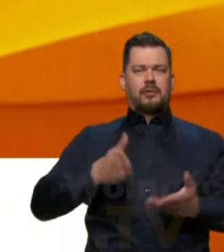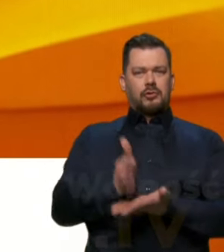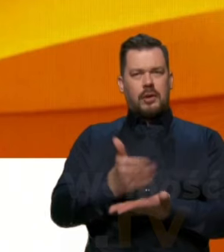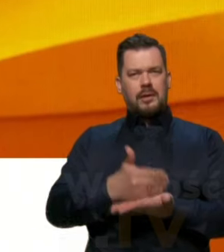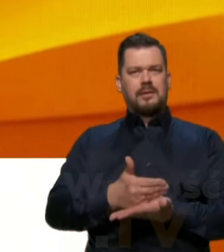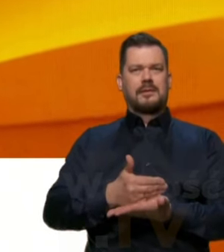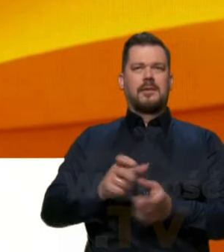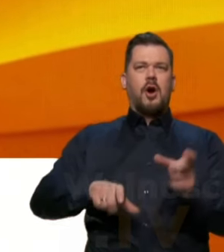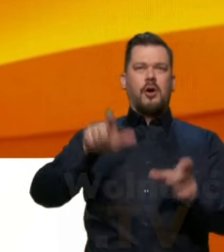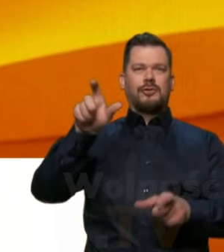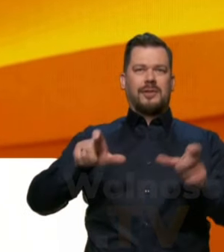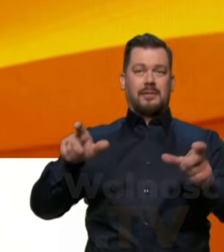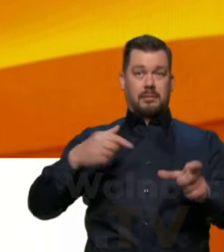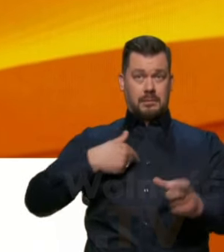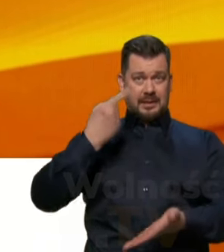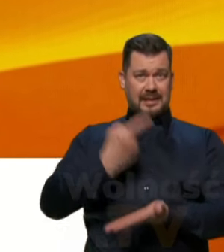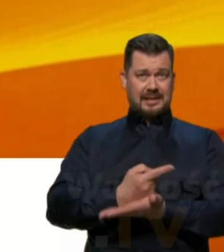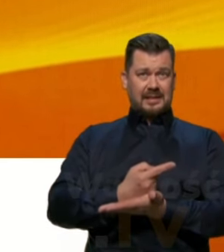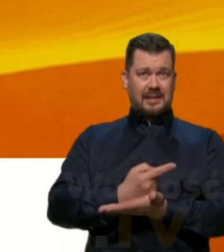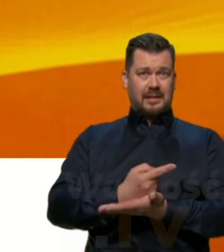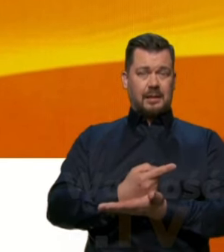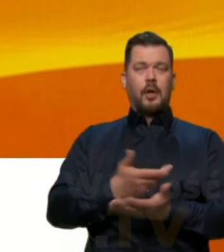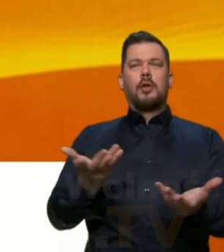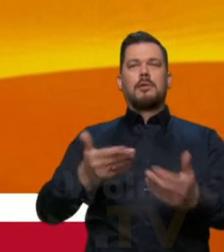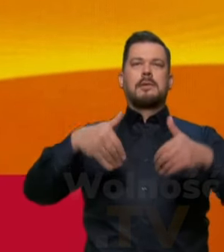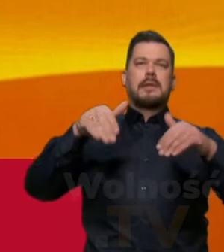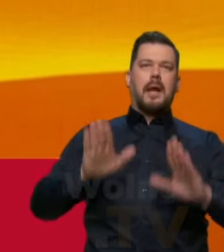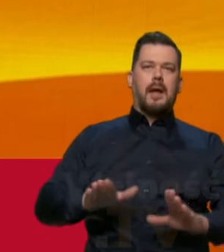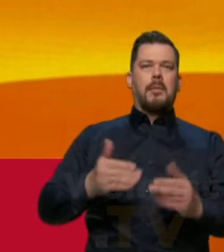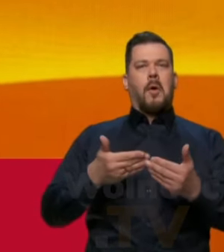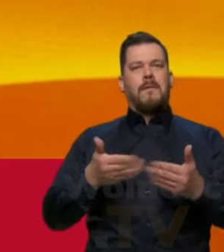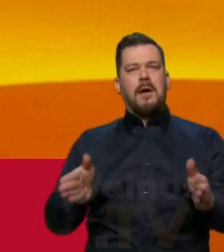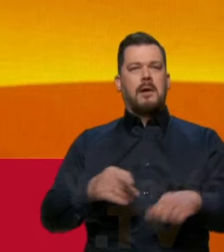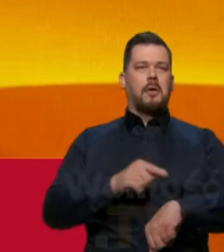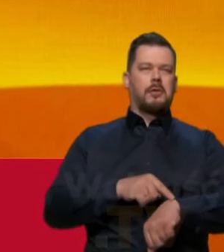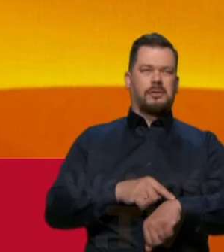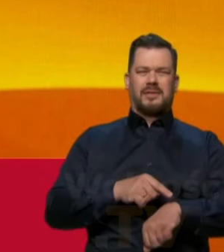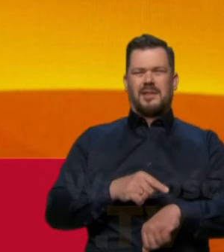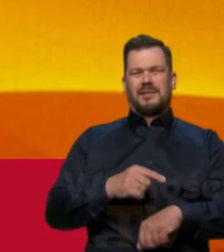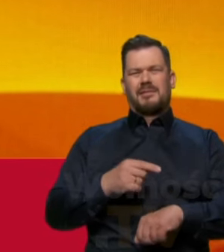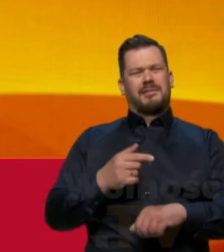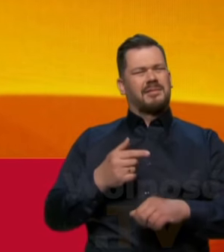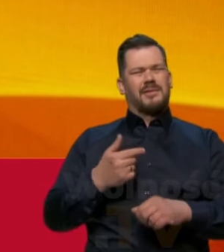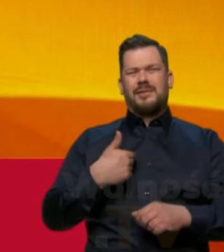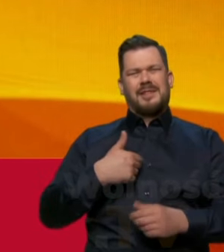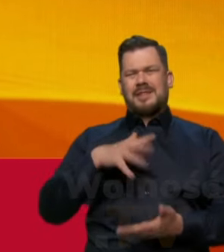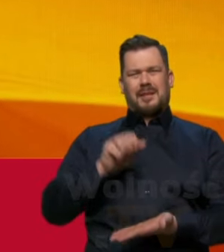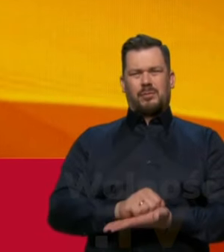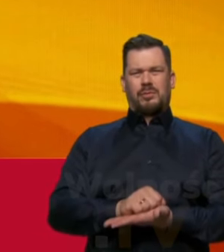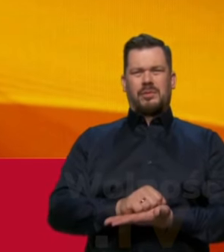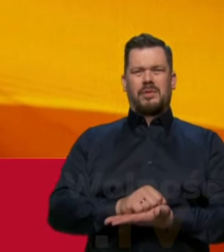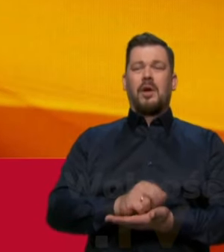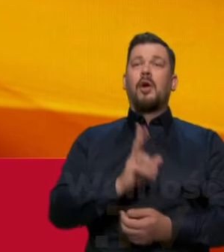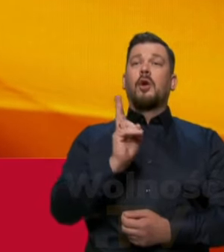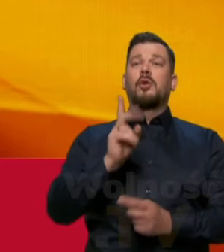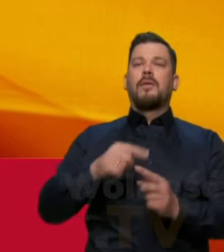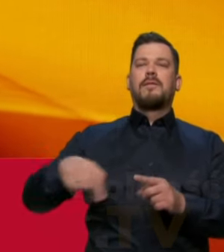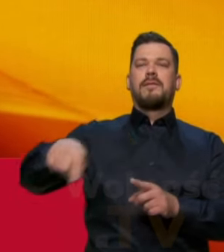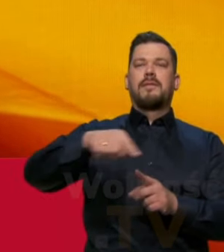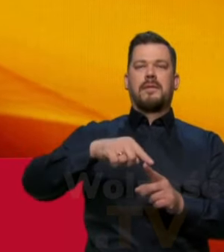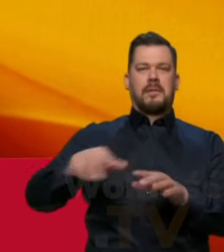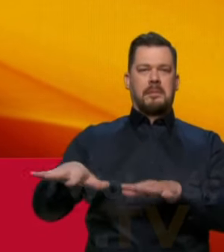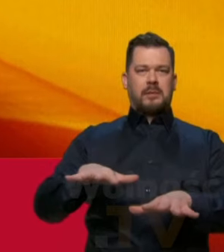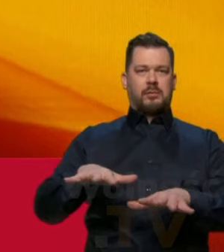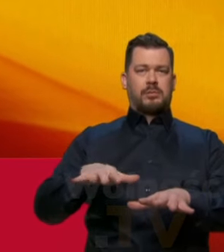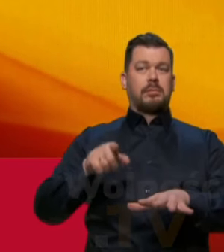osiedli. Nie nam jest decydować, gdzie mają być sklepy i w jakich godzinach otwarte. Niech decydują ci, którzy są